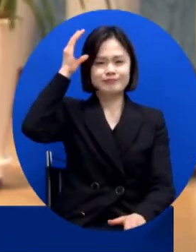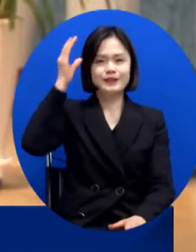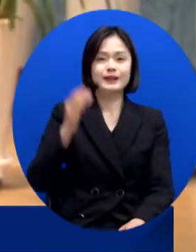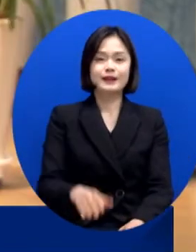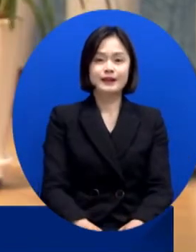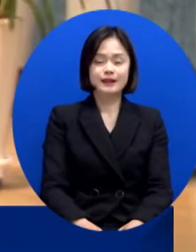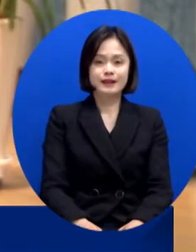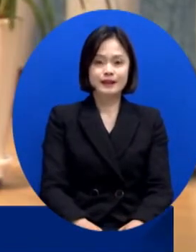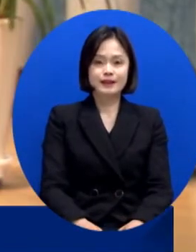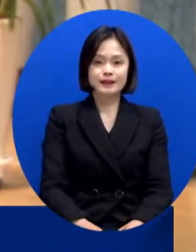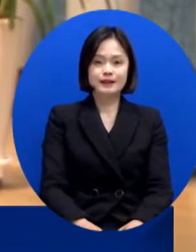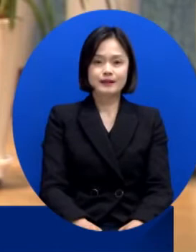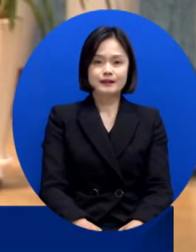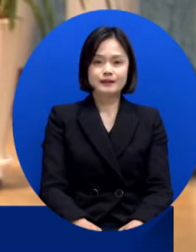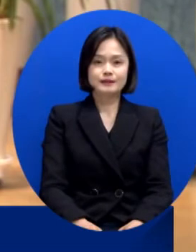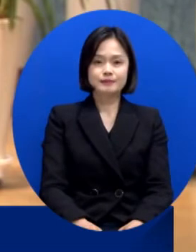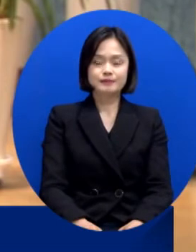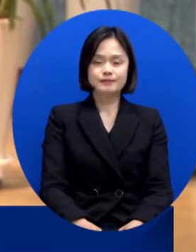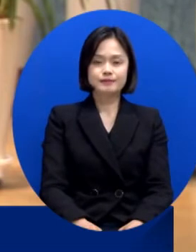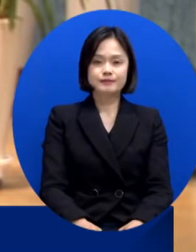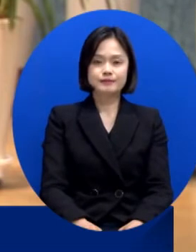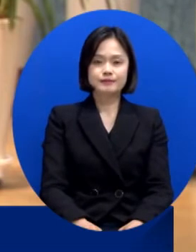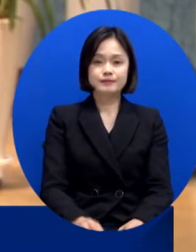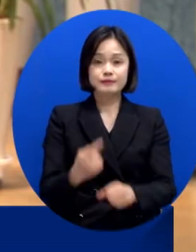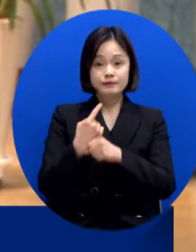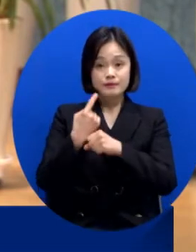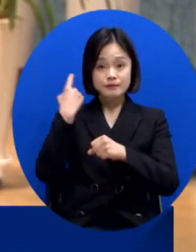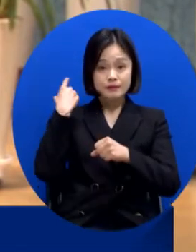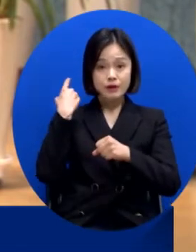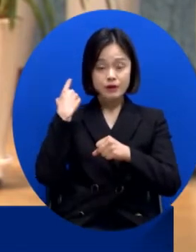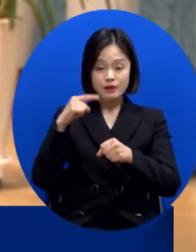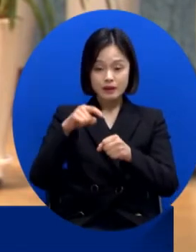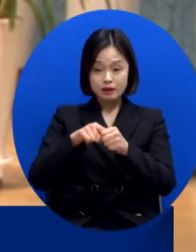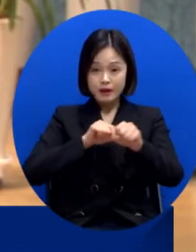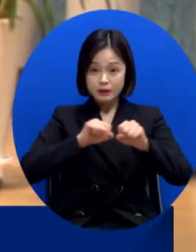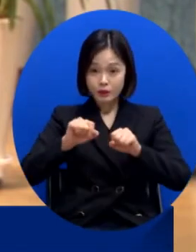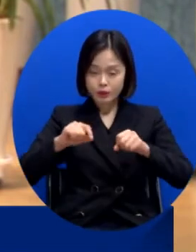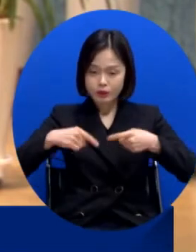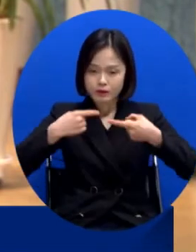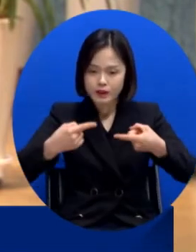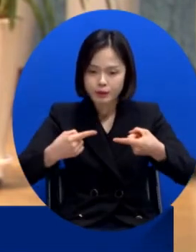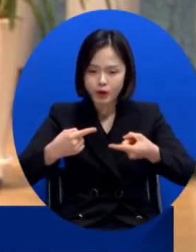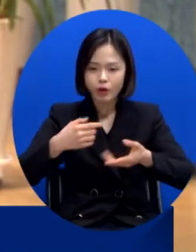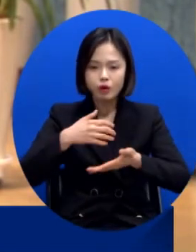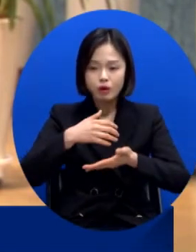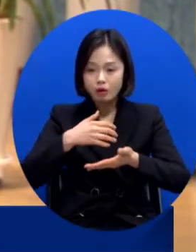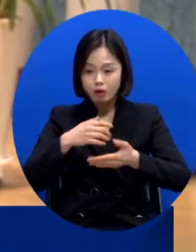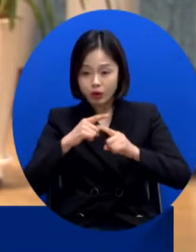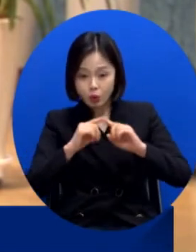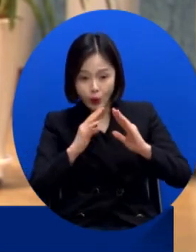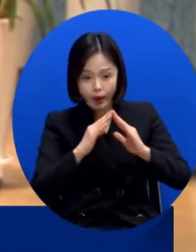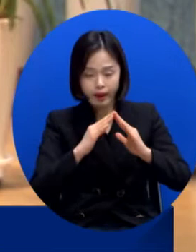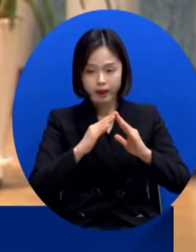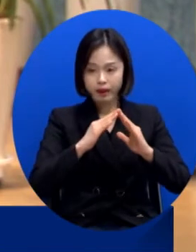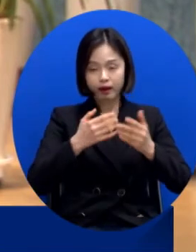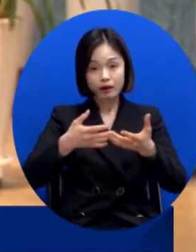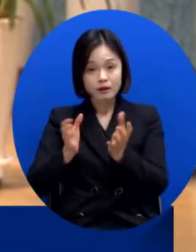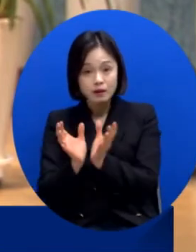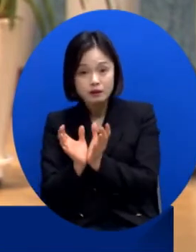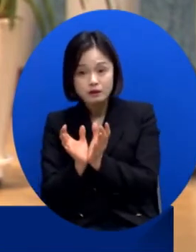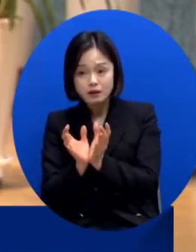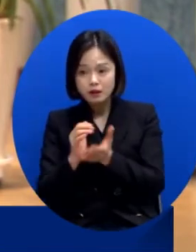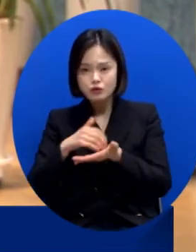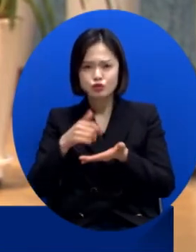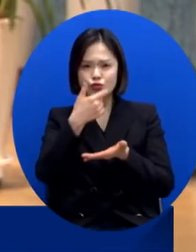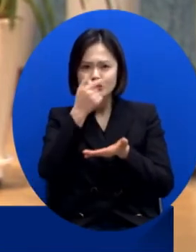작년에 비해서 오래 어이 탄속 음식의 참여하겠다 라고 하는 그러한 게 단체와 교단들이 굉장히 많이